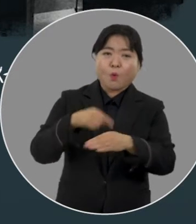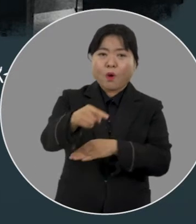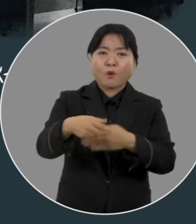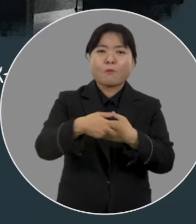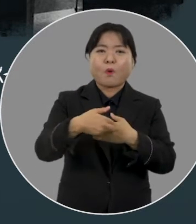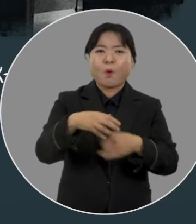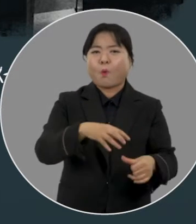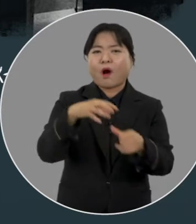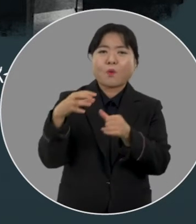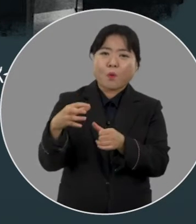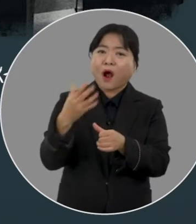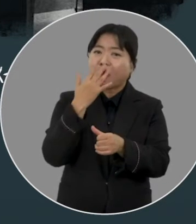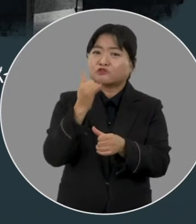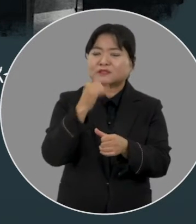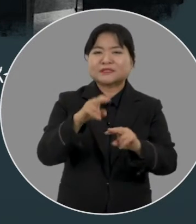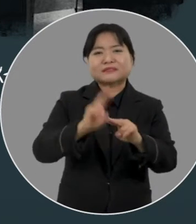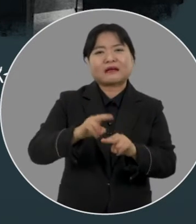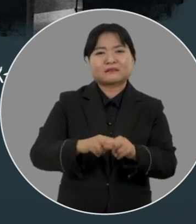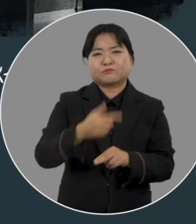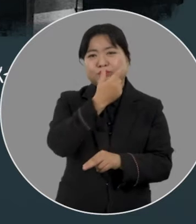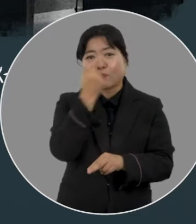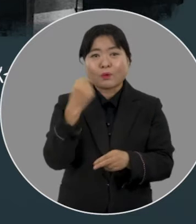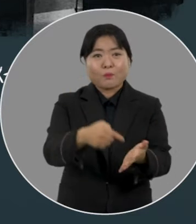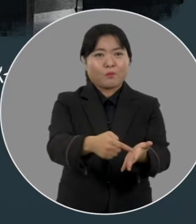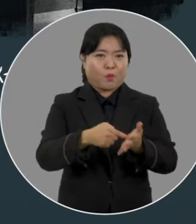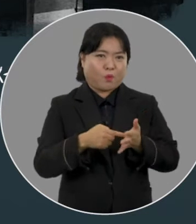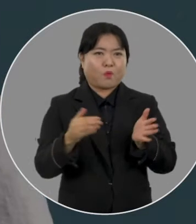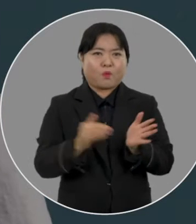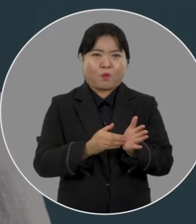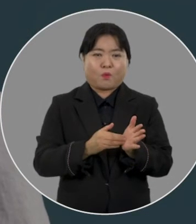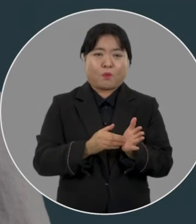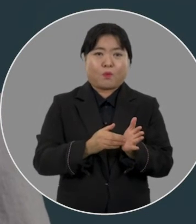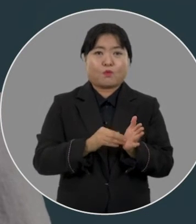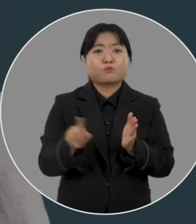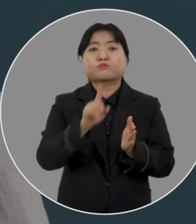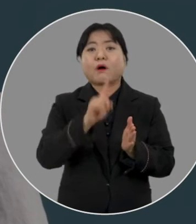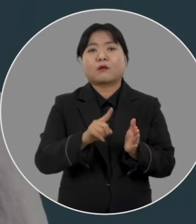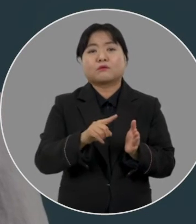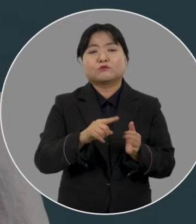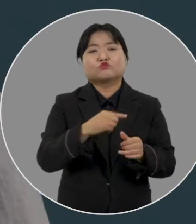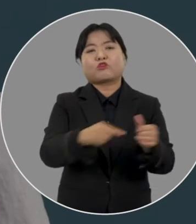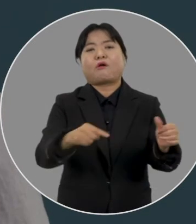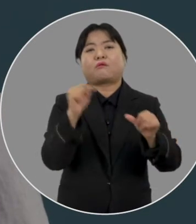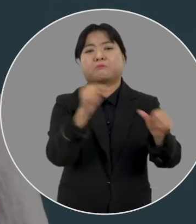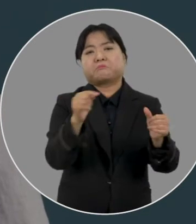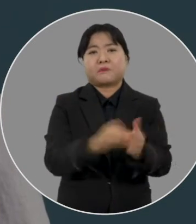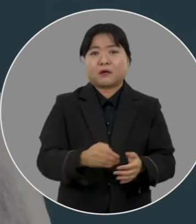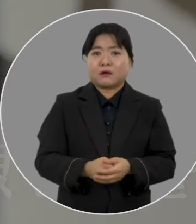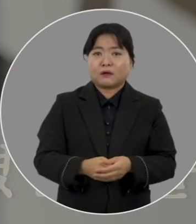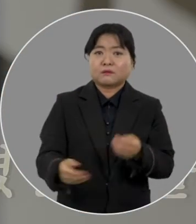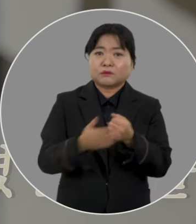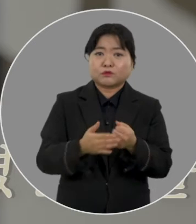외과병동으로 활용할 수 있을 자리가 별로 없다라는 보고를 받고 죽이라고 명령을 했죠.